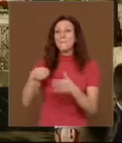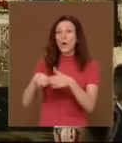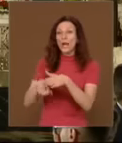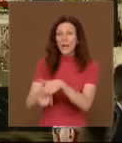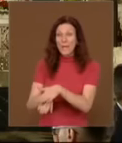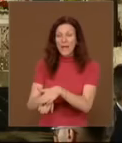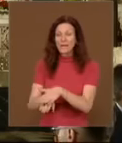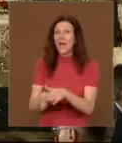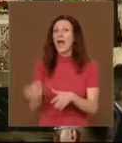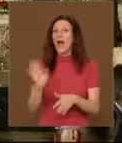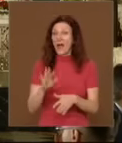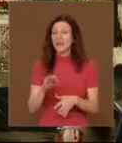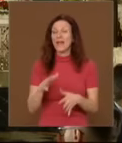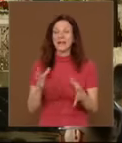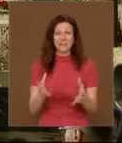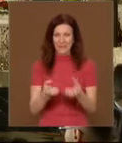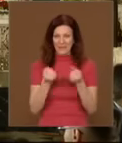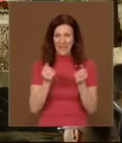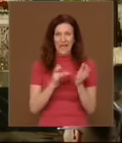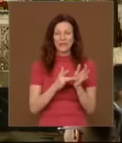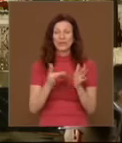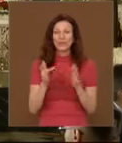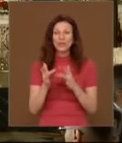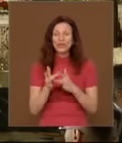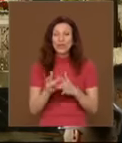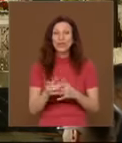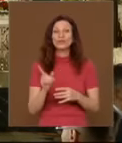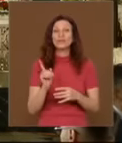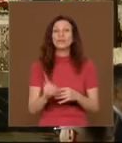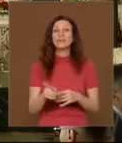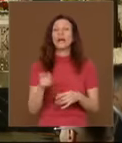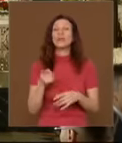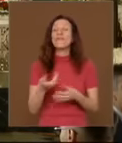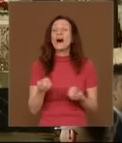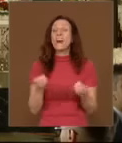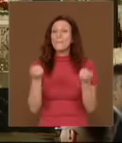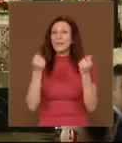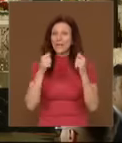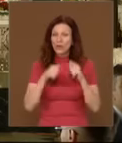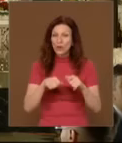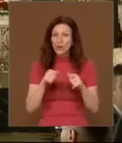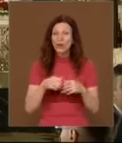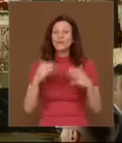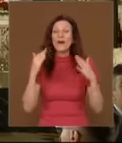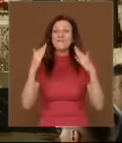погребението на Спасителя, с която завършва Велика събота и Страстната